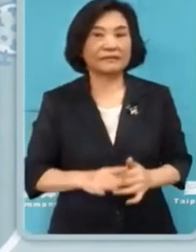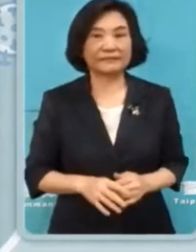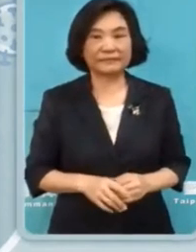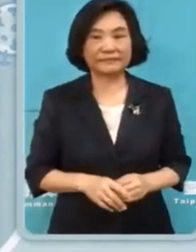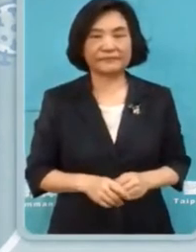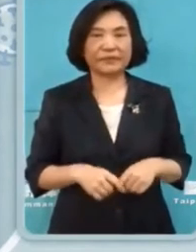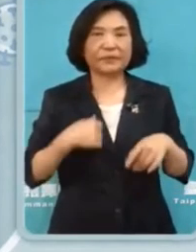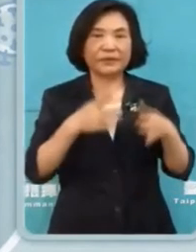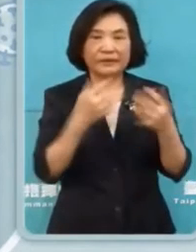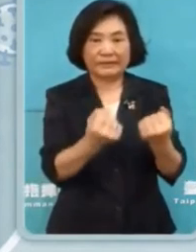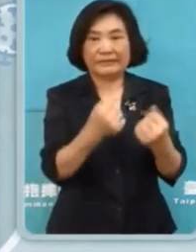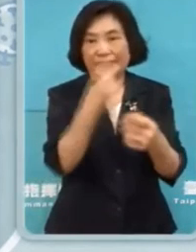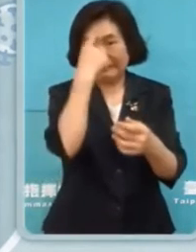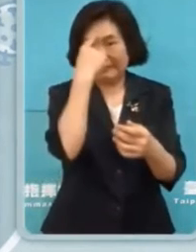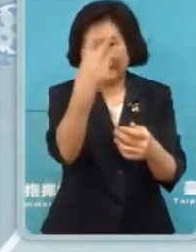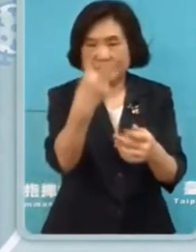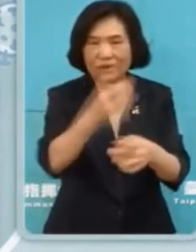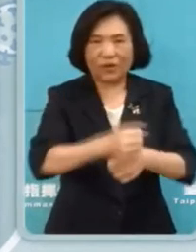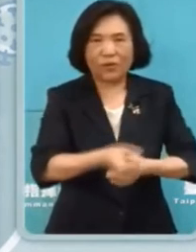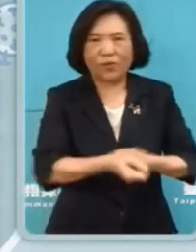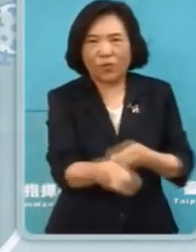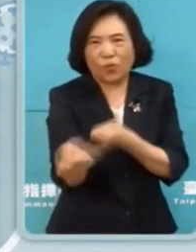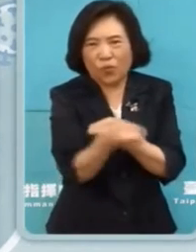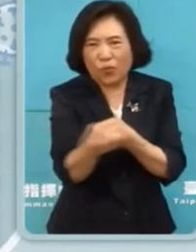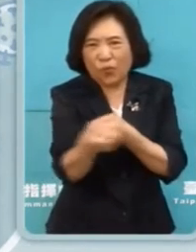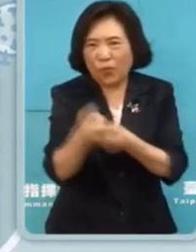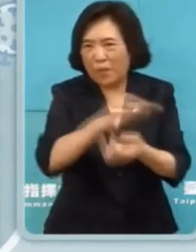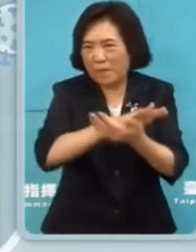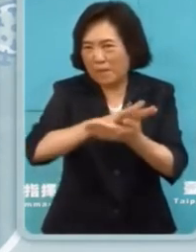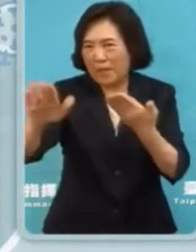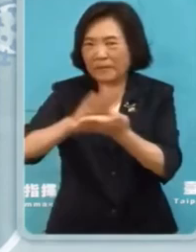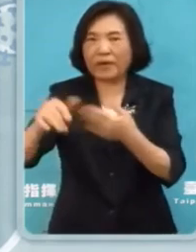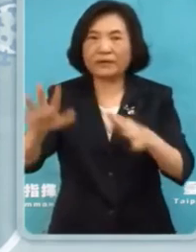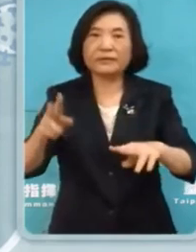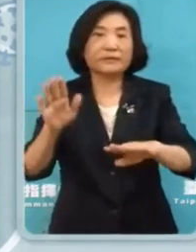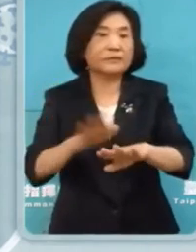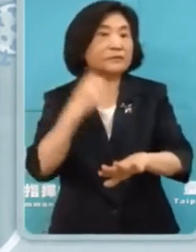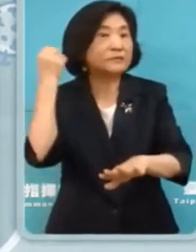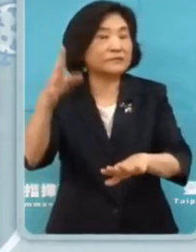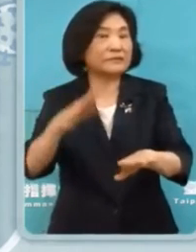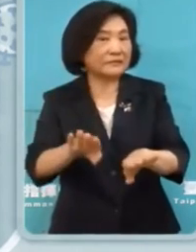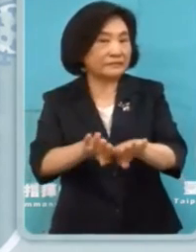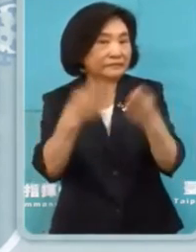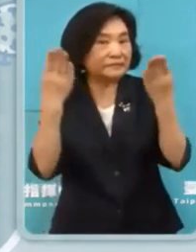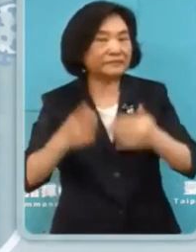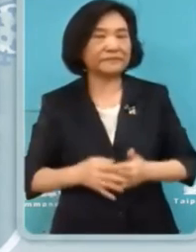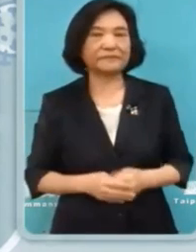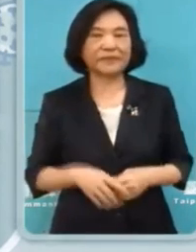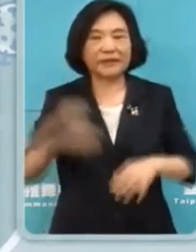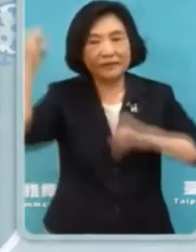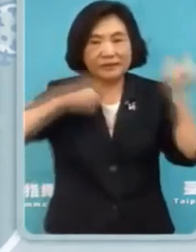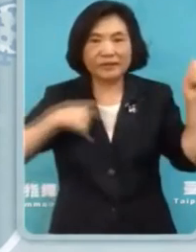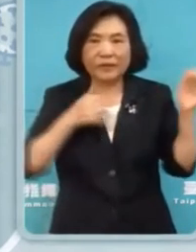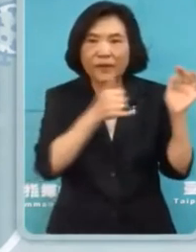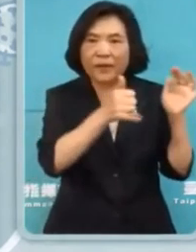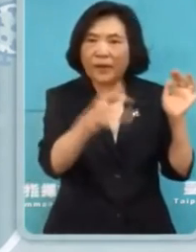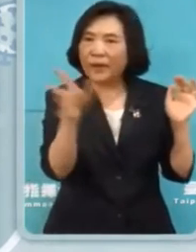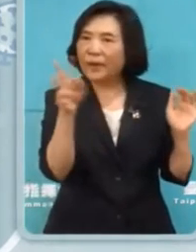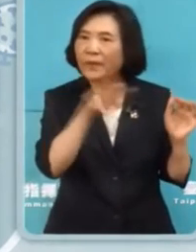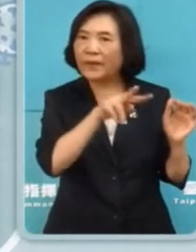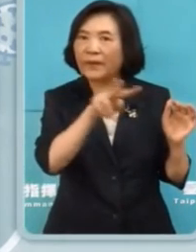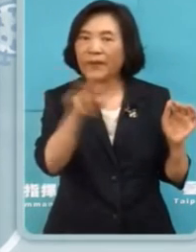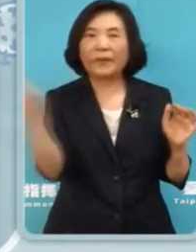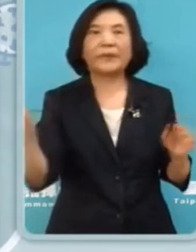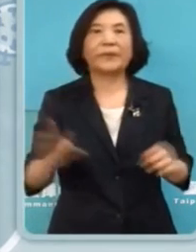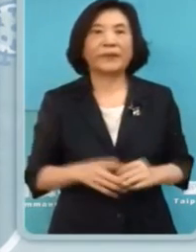我们静置3天嘛，那大规模消毒，那今天重新开市，你知道早上我去看了一看，你知道那当然